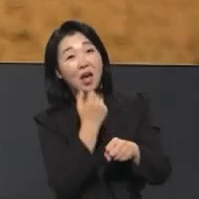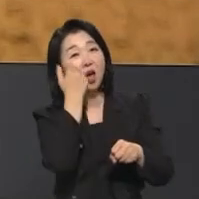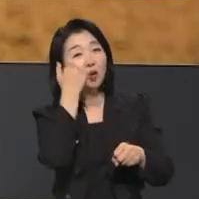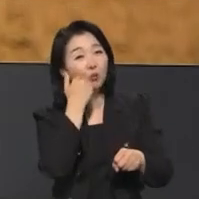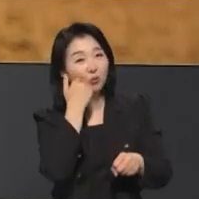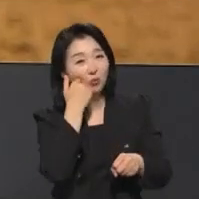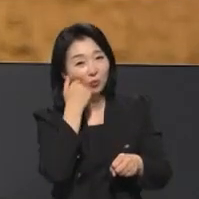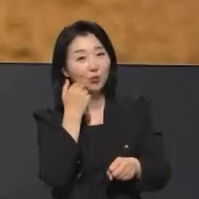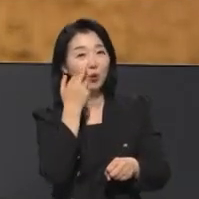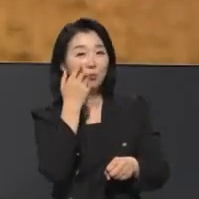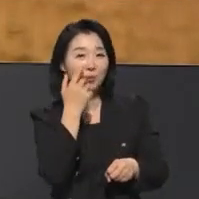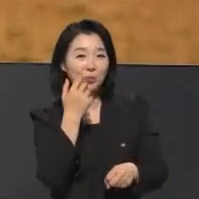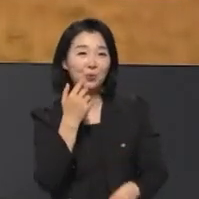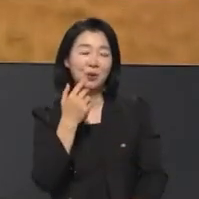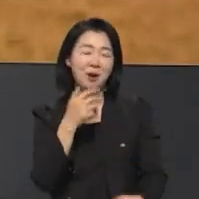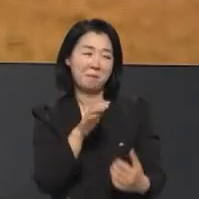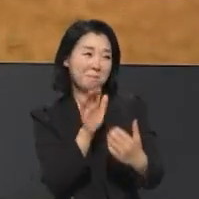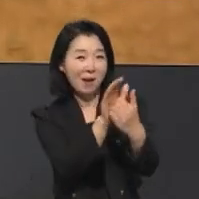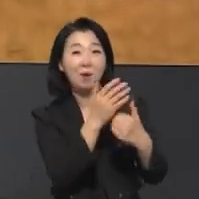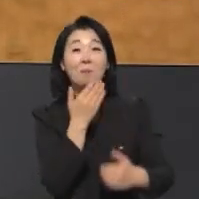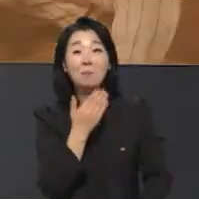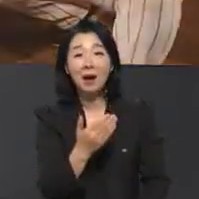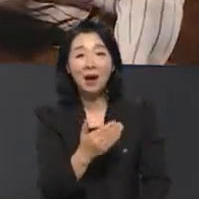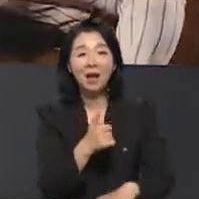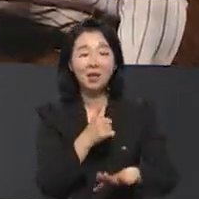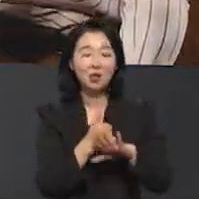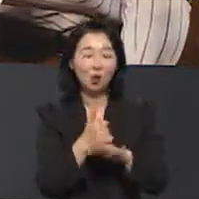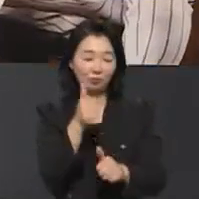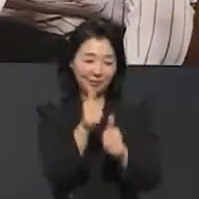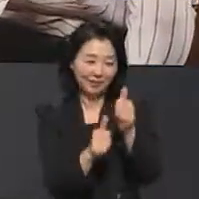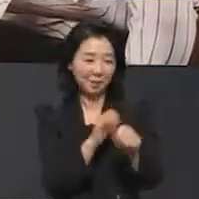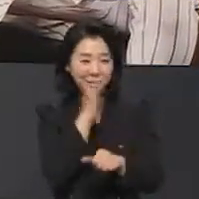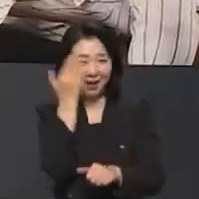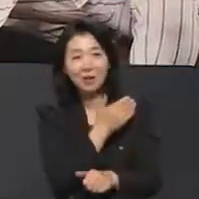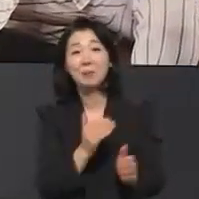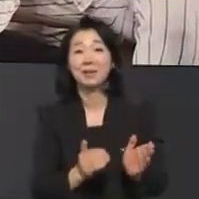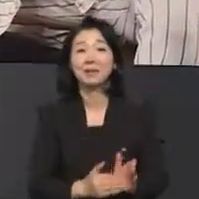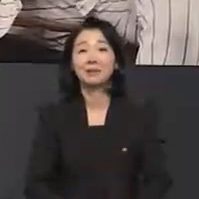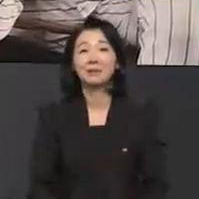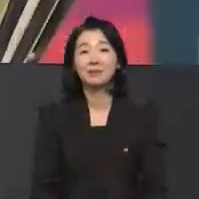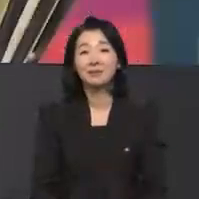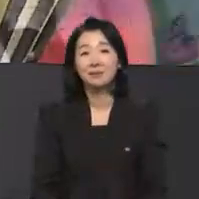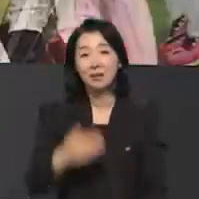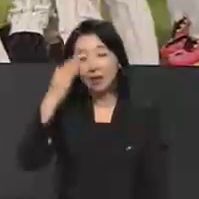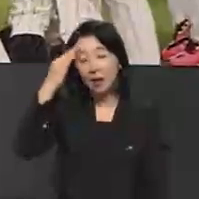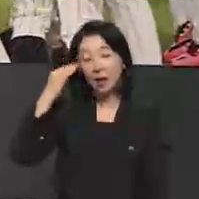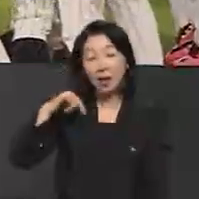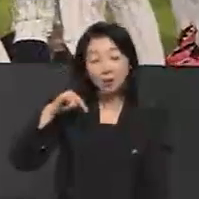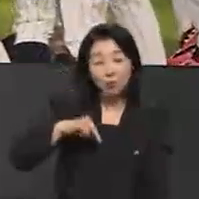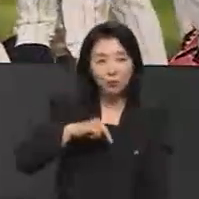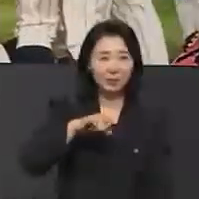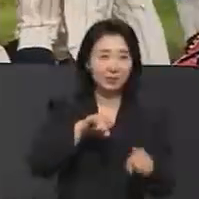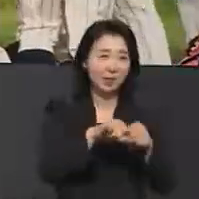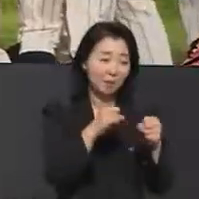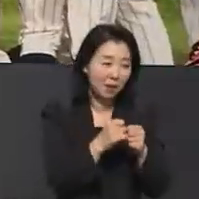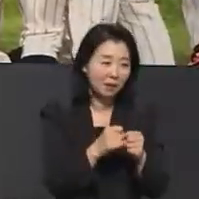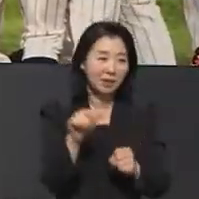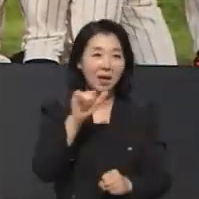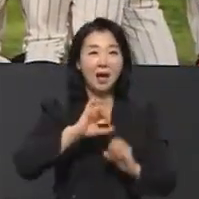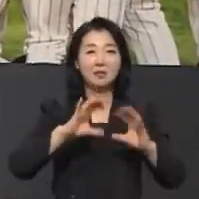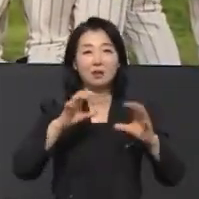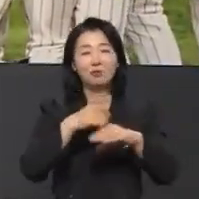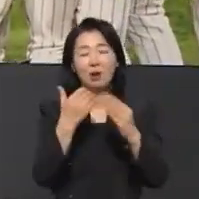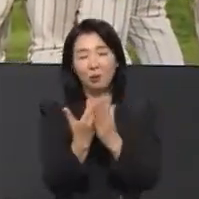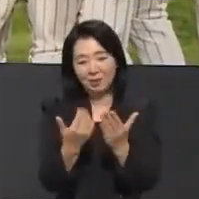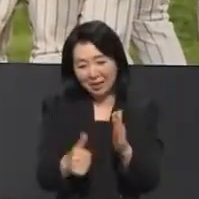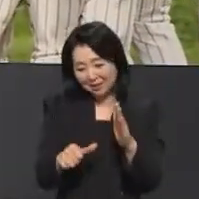동료인 마이크 트라우트 방어에 성공하며 경기를 깔끔하게 마무리했습니다. 앞서 우리나라와 대만 등 아시아 국가의 예선